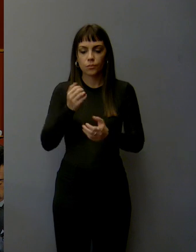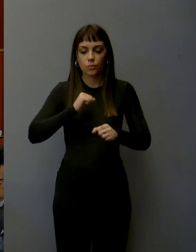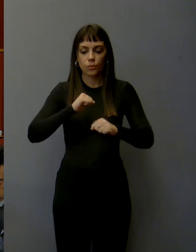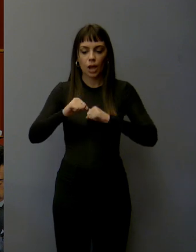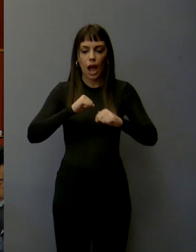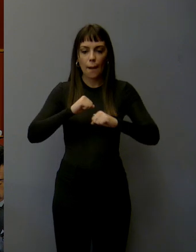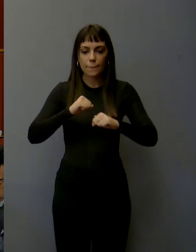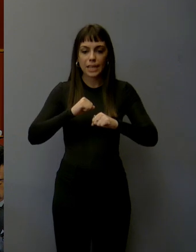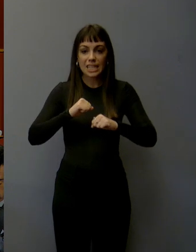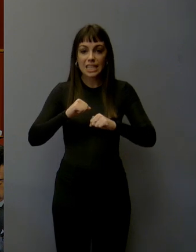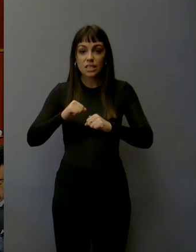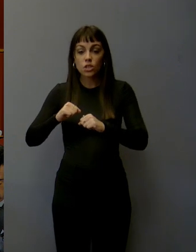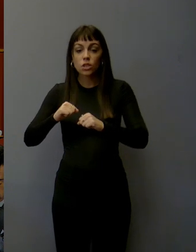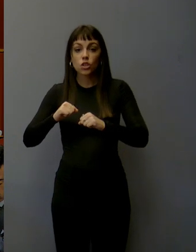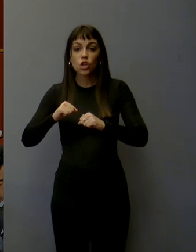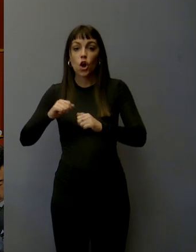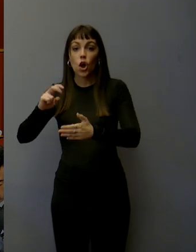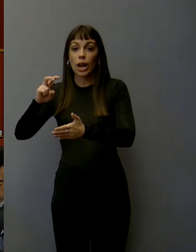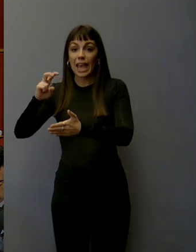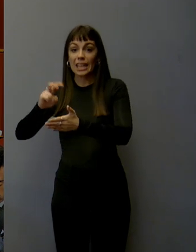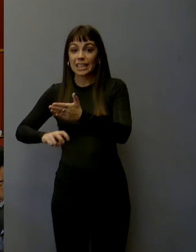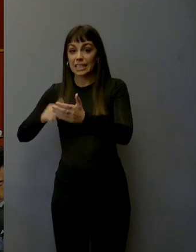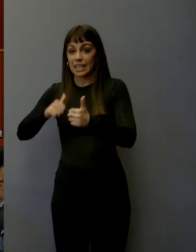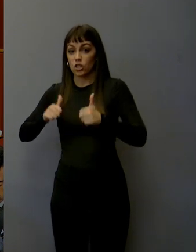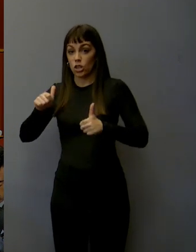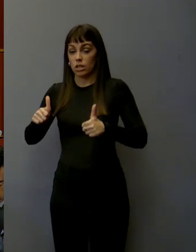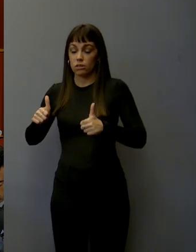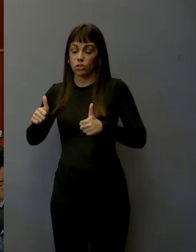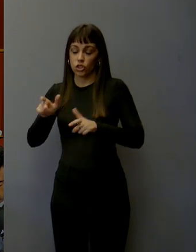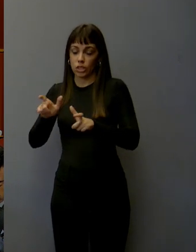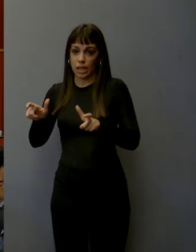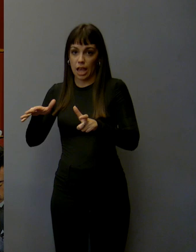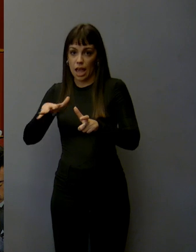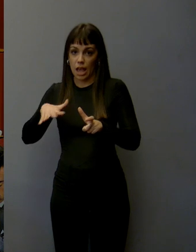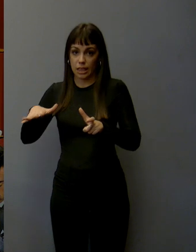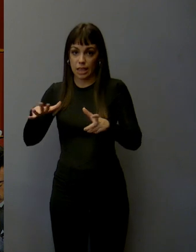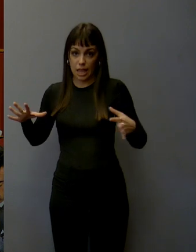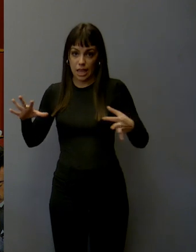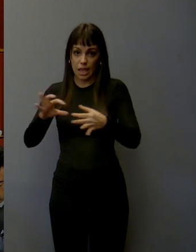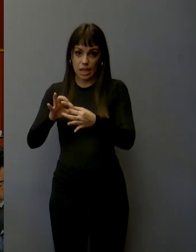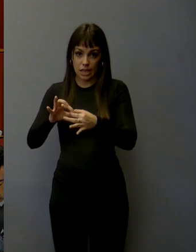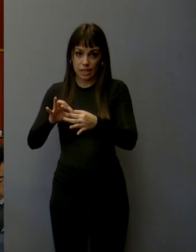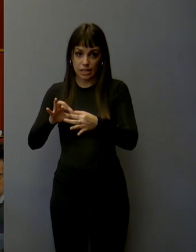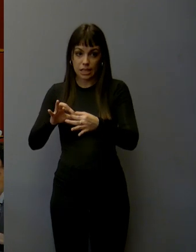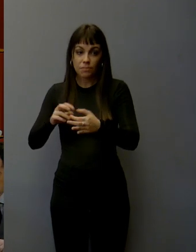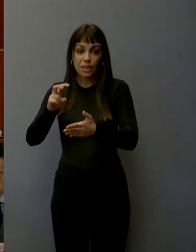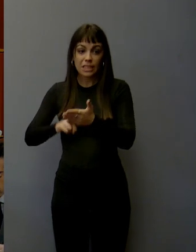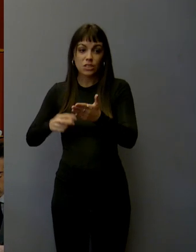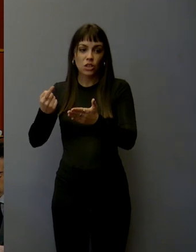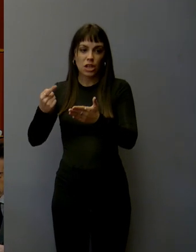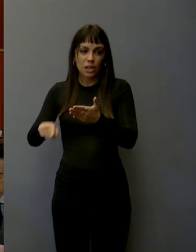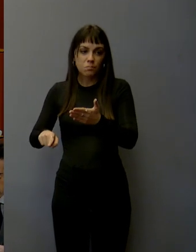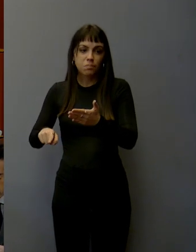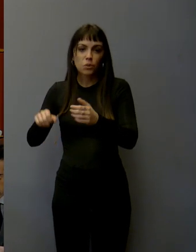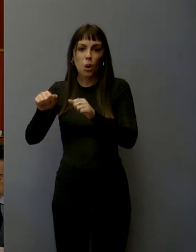con la tassazione dei cittadini Genovesi tassazione che a volte fa rima conversazione ma temo in qualche maniera